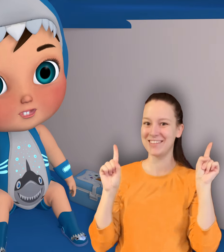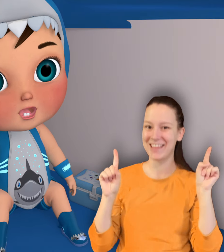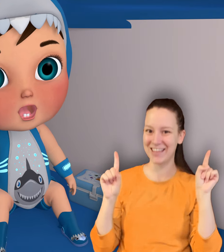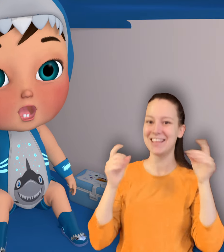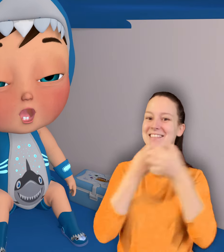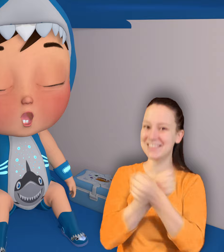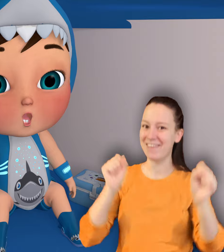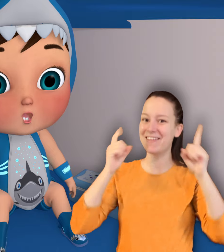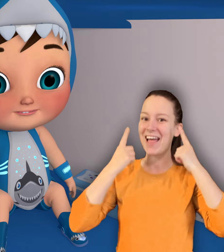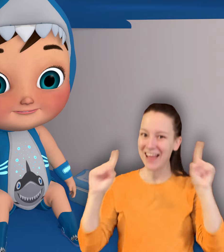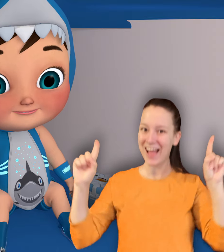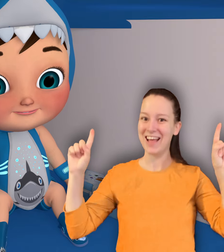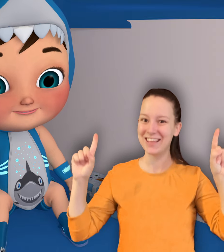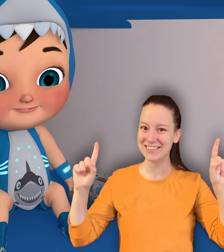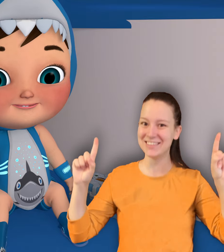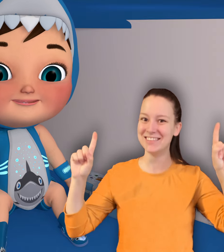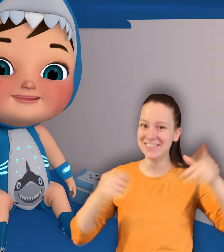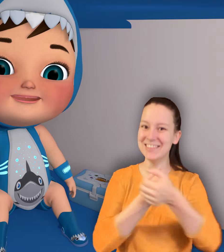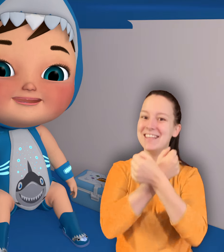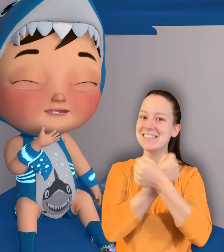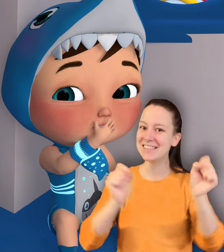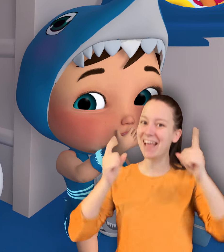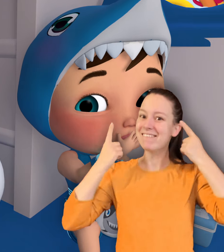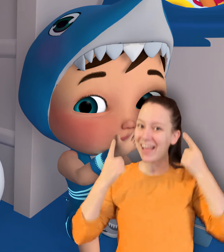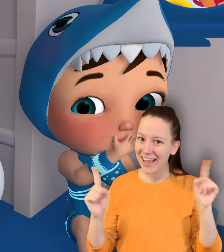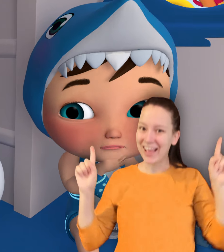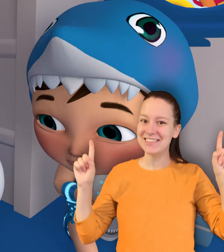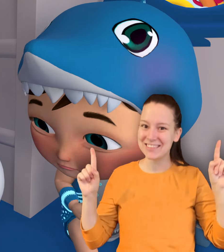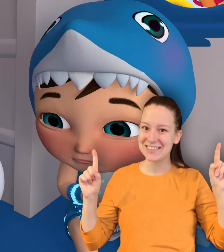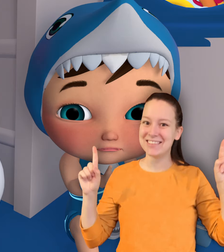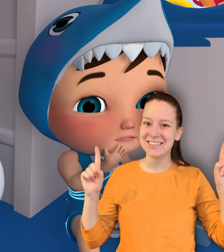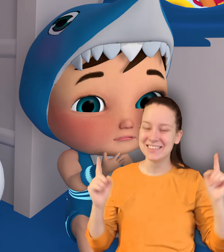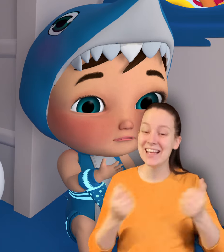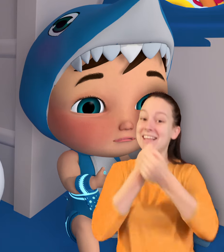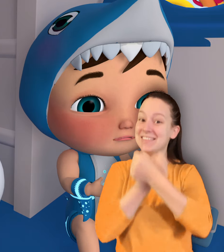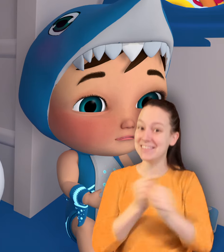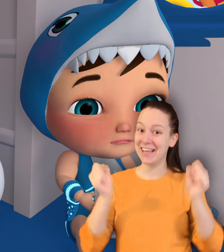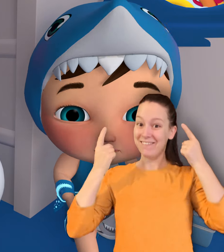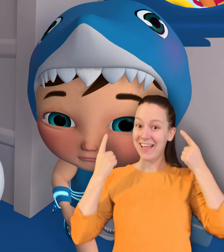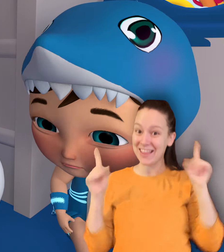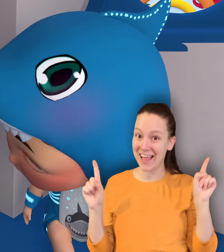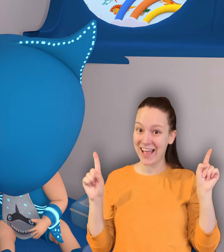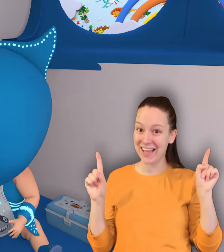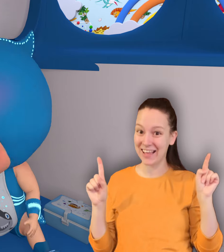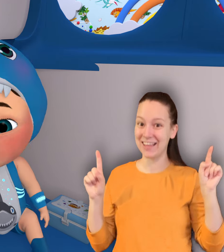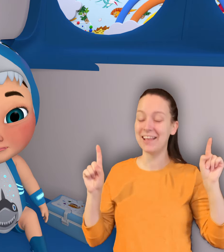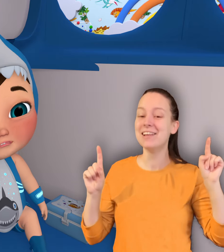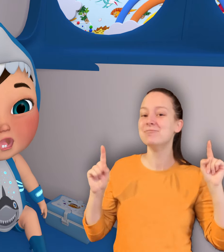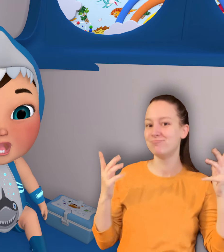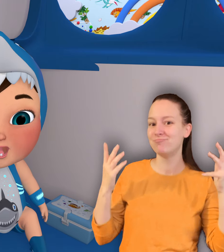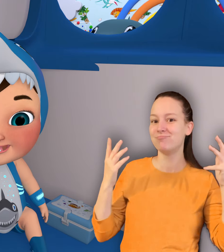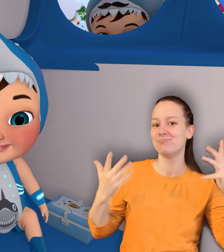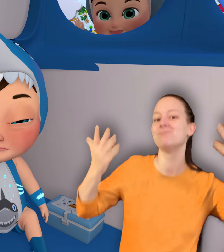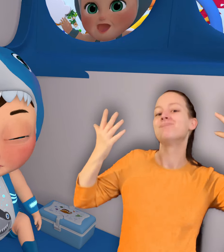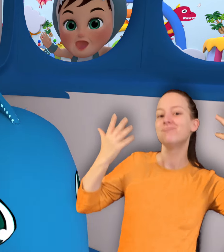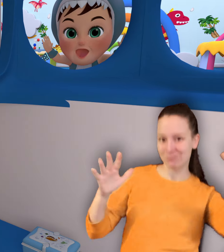安心た今日も生きてる